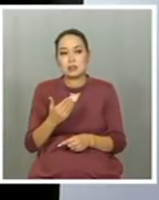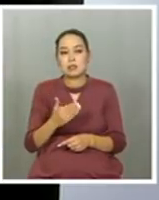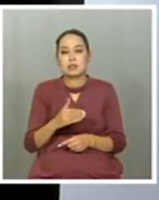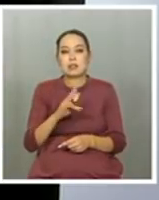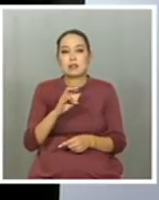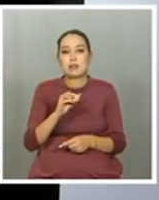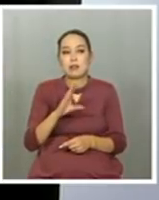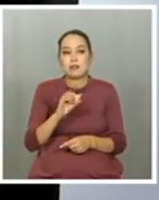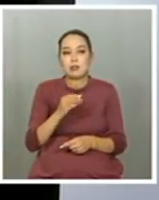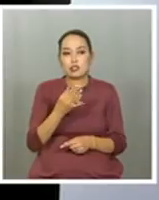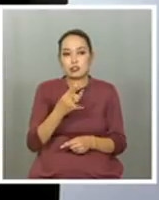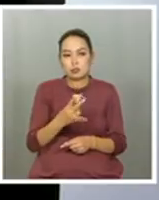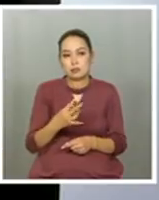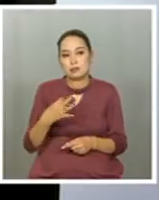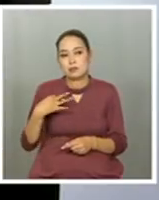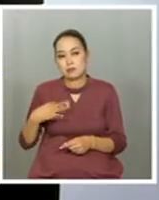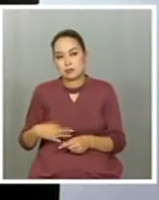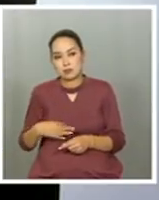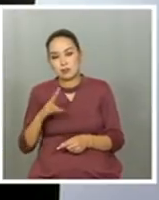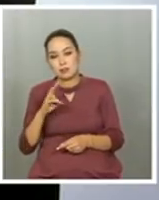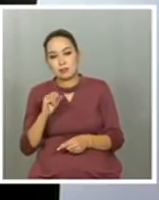навашендер.